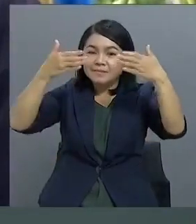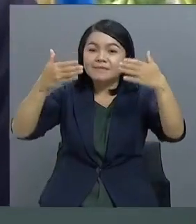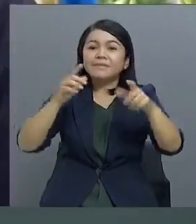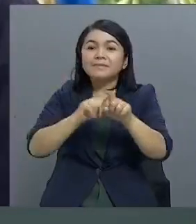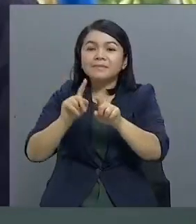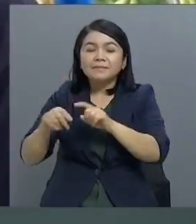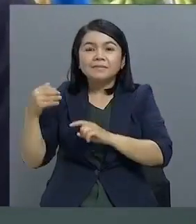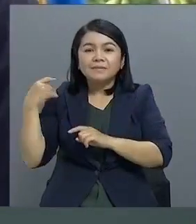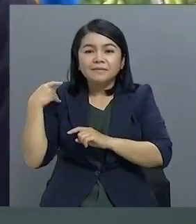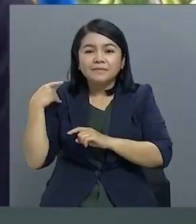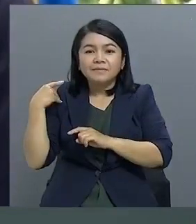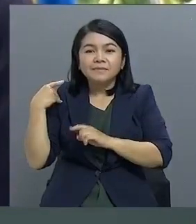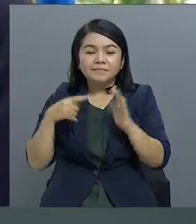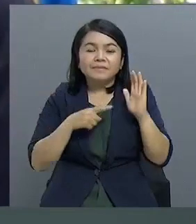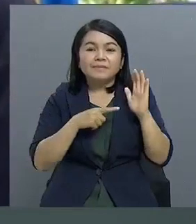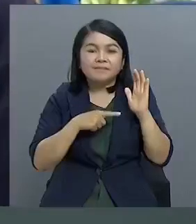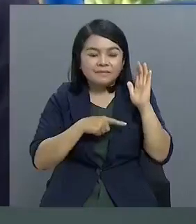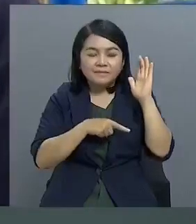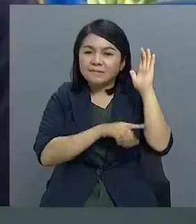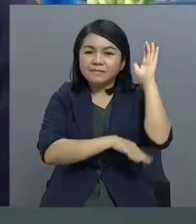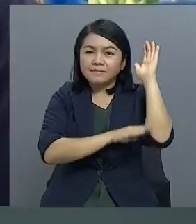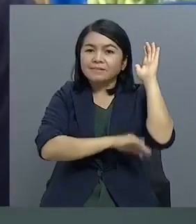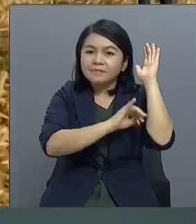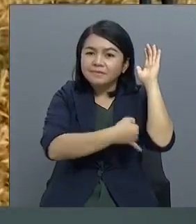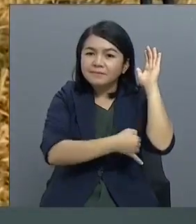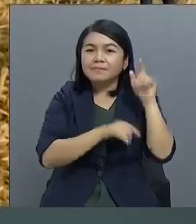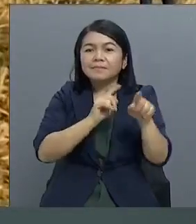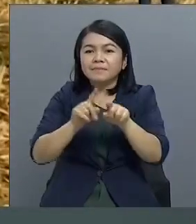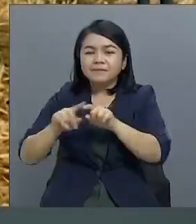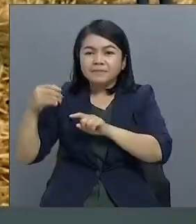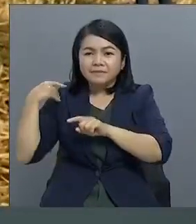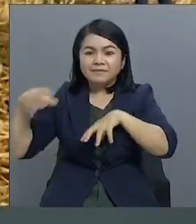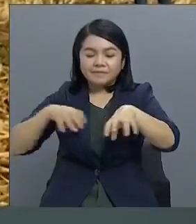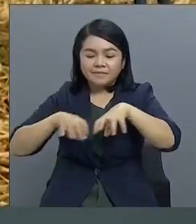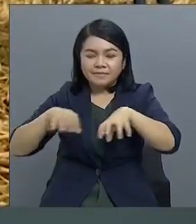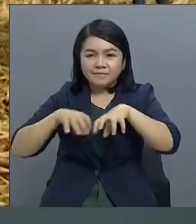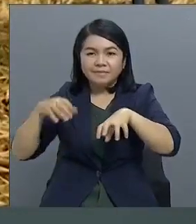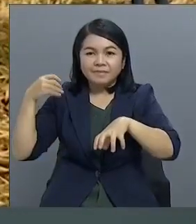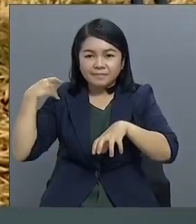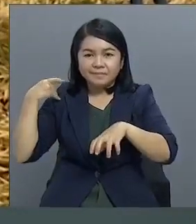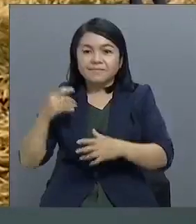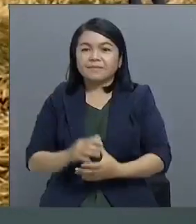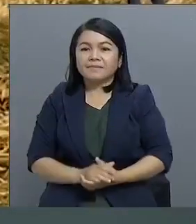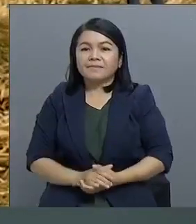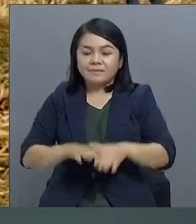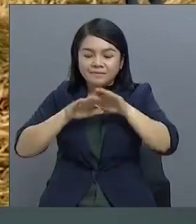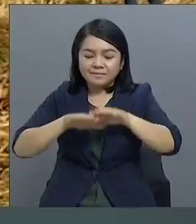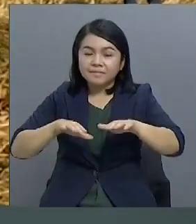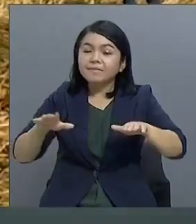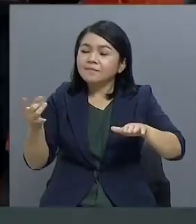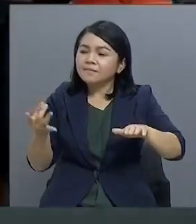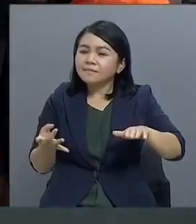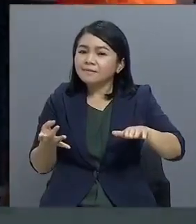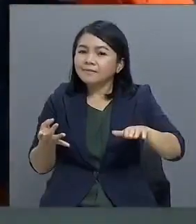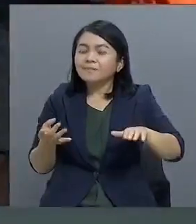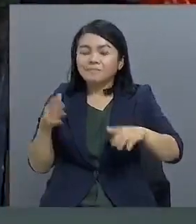ว่าตัวจังหวัดนะครับแต่ก็จะปลัดกันปลัดกันไป ตอนเด็กๆไปคือแบบว่าเนี่ยตอนเด็กๆยังไงฮะ เราก็เคยทำ